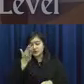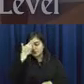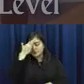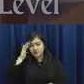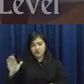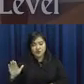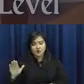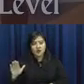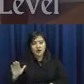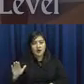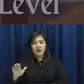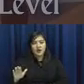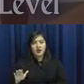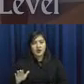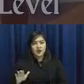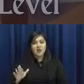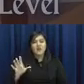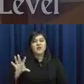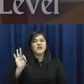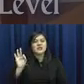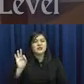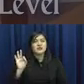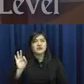ng Facebook yung anak mo.